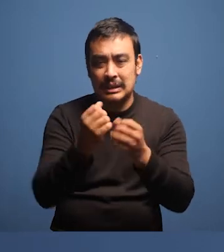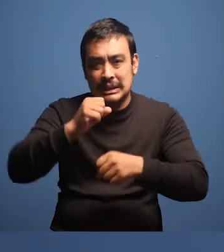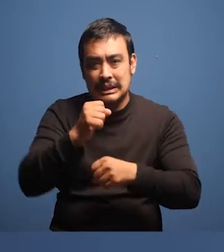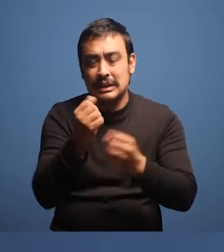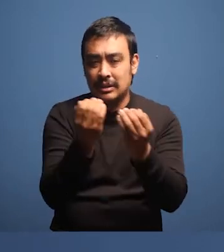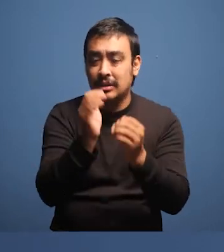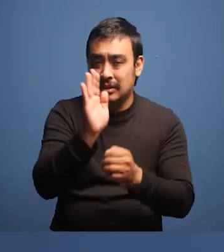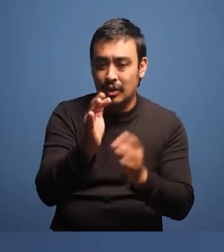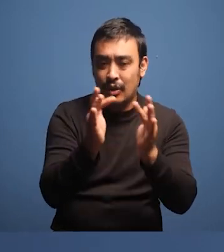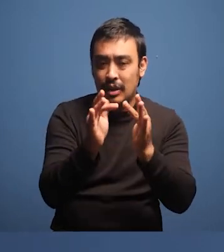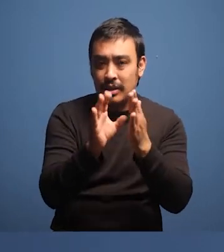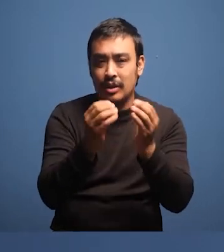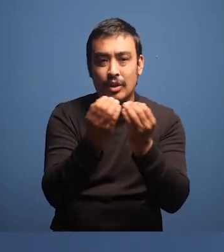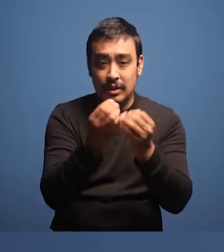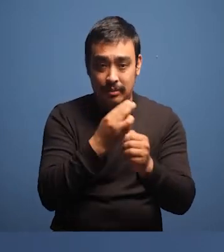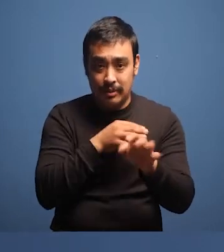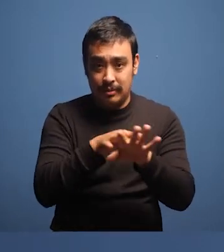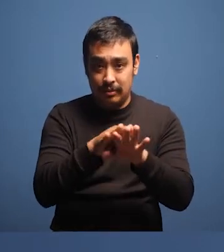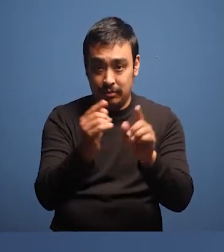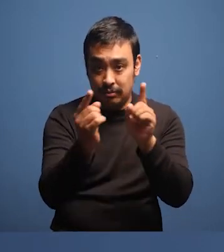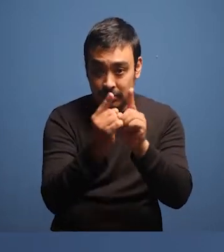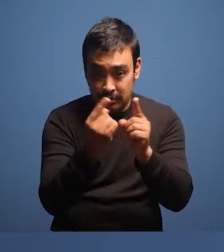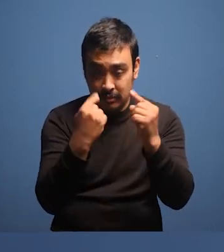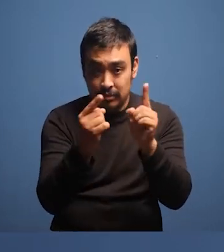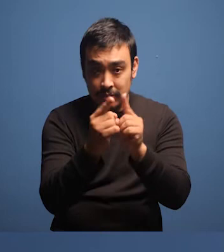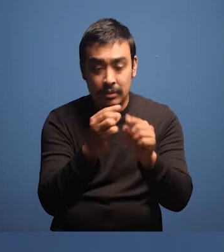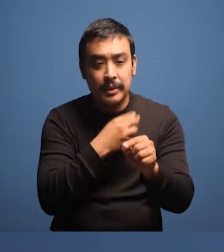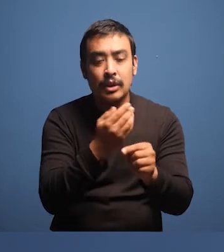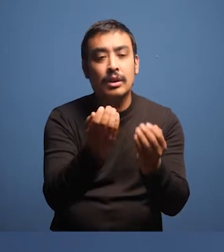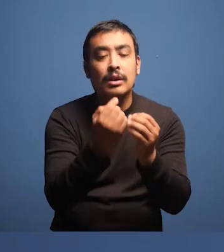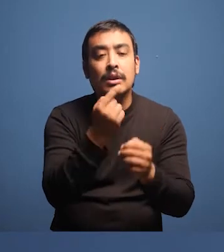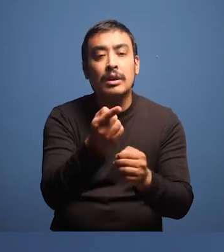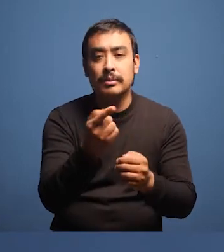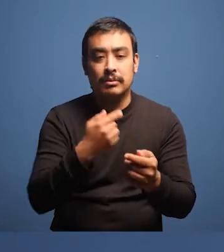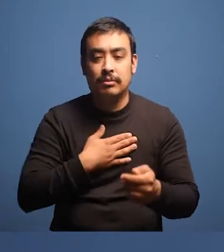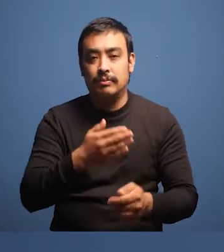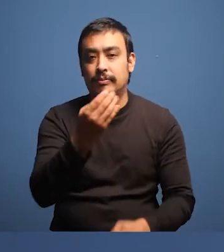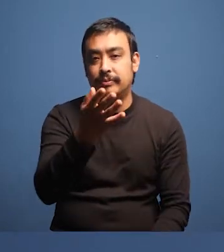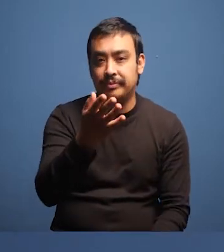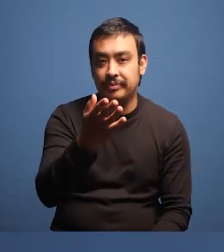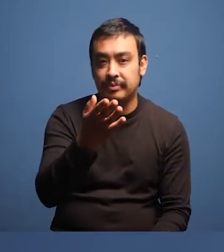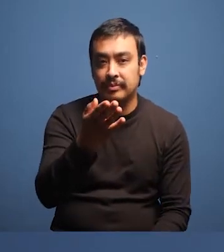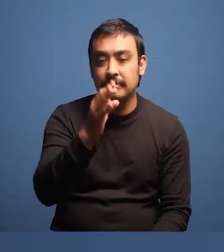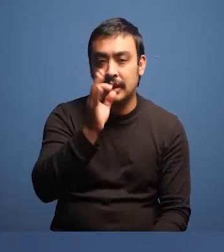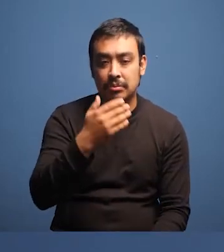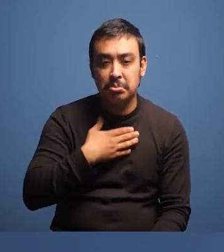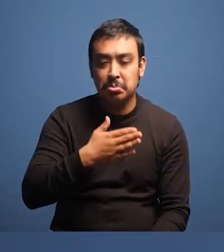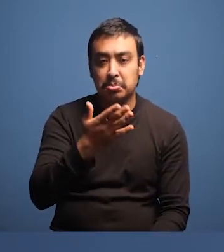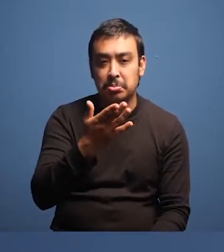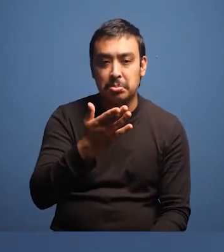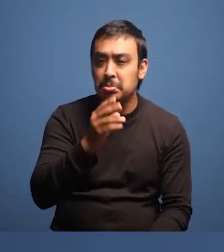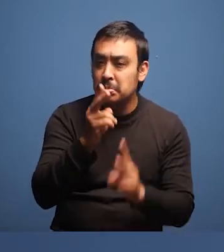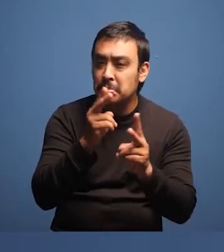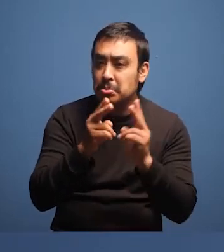नि अनलाइनमा गर्ने मान्छेहरूलाई यदि हामीले फिजिकल्ली ल्याएर त्यही कुरा गर्नु भन्यो भने उहाँहरूसँग त्यति धेरै करेज हुँदैन कि रियलमा भन्नुपर्ने हो भने उहाँहरूलाई त्यो करेज